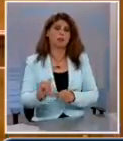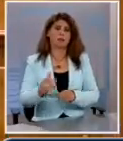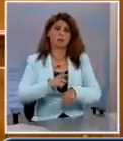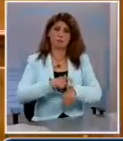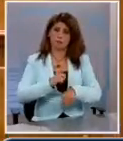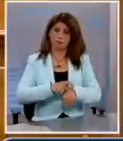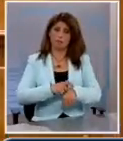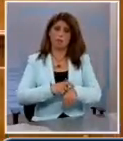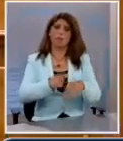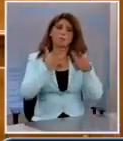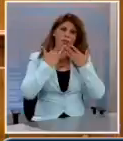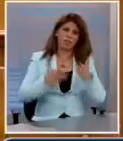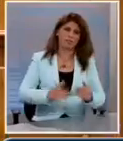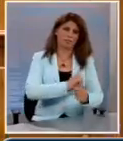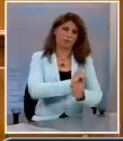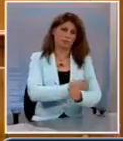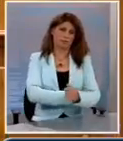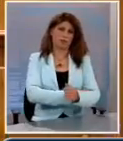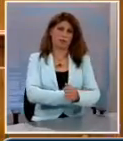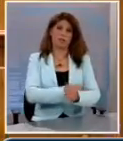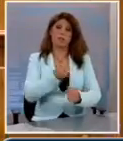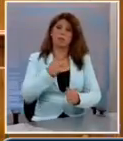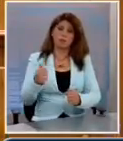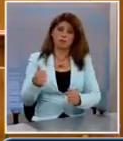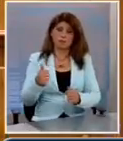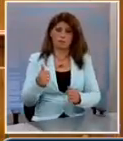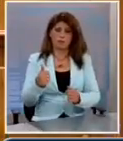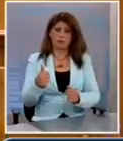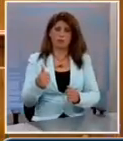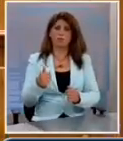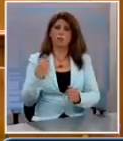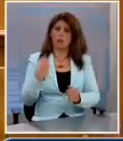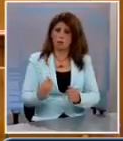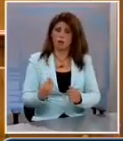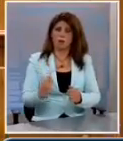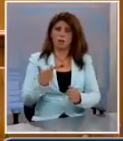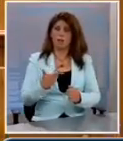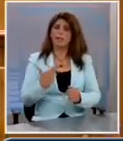ώρα που θα εγκαταλείψετε την εξουσία. Και το μόνο καλό,